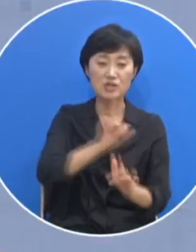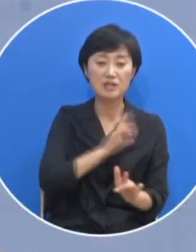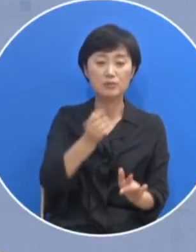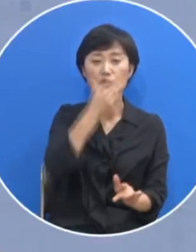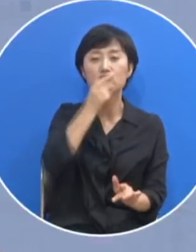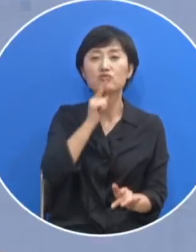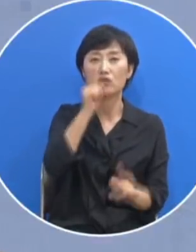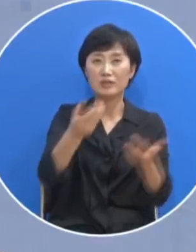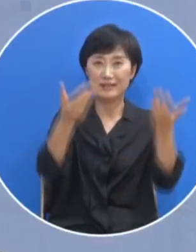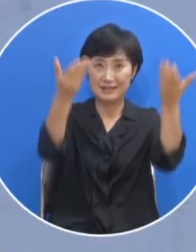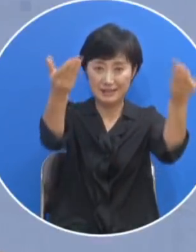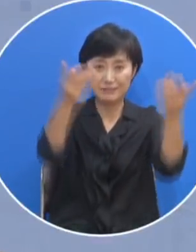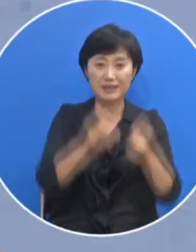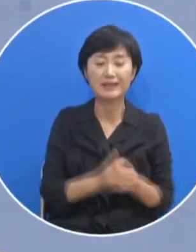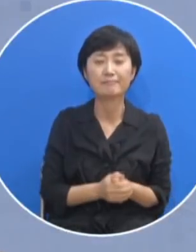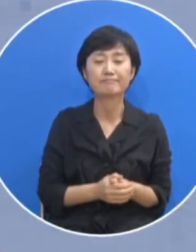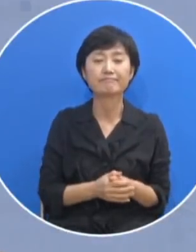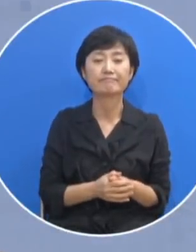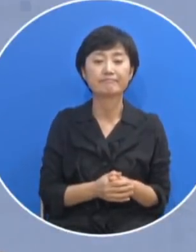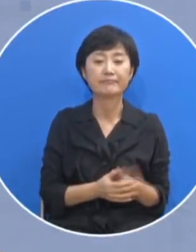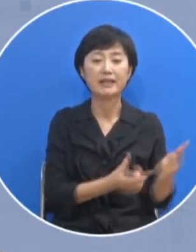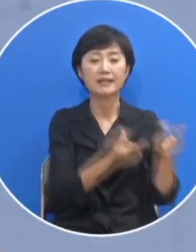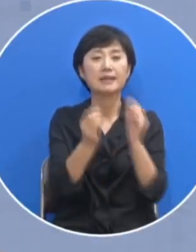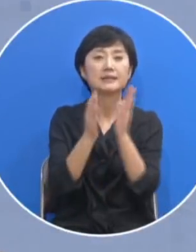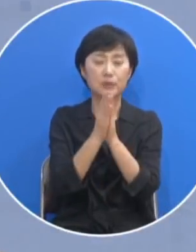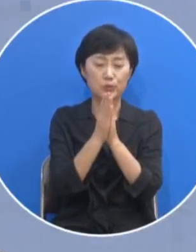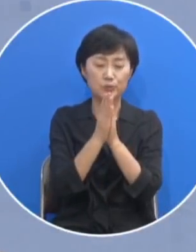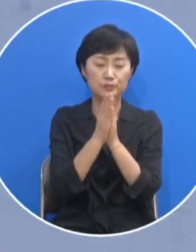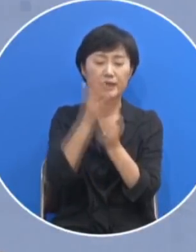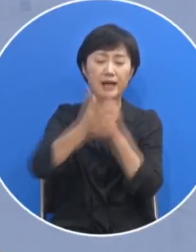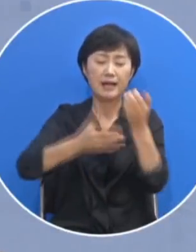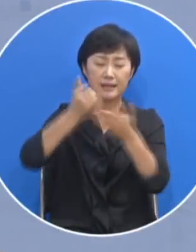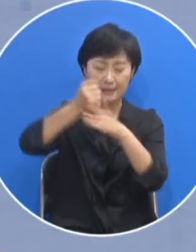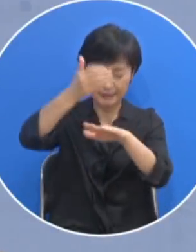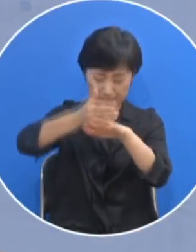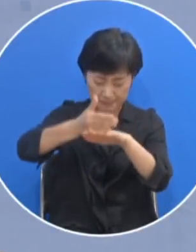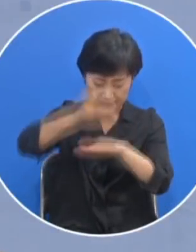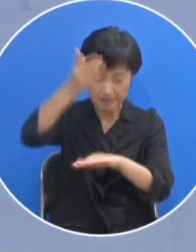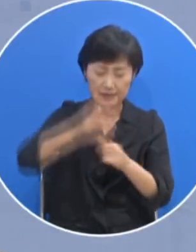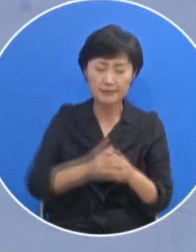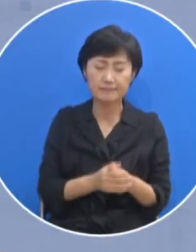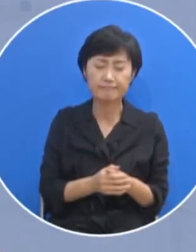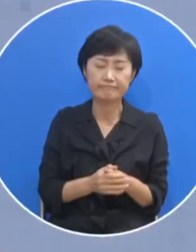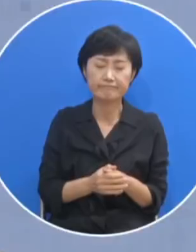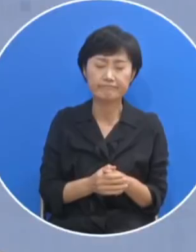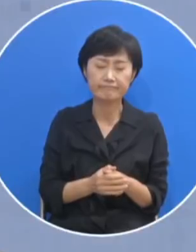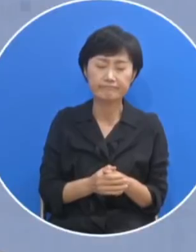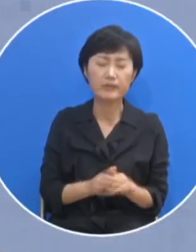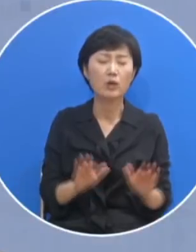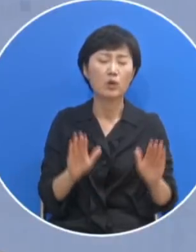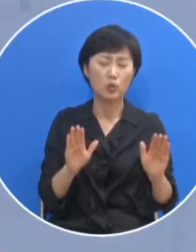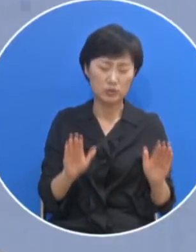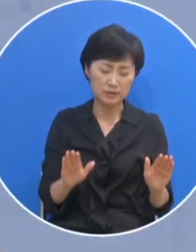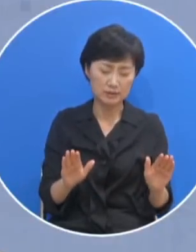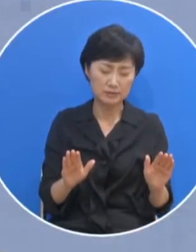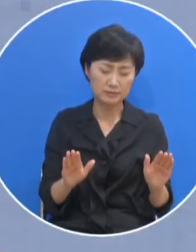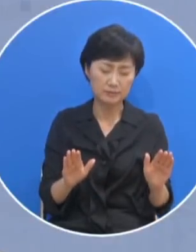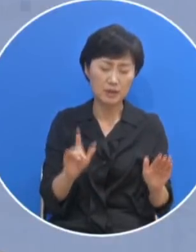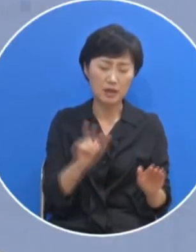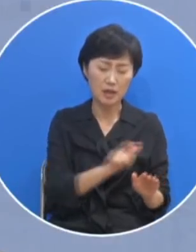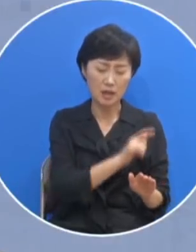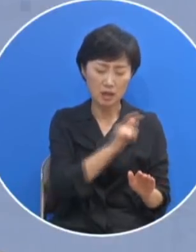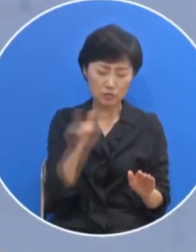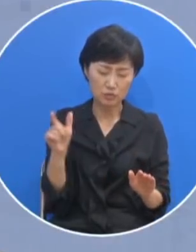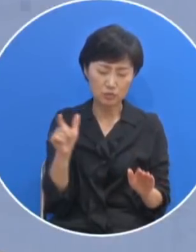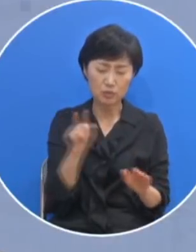아마씨는 음을 최소 카이스트 데이트 901 있었던게 더 이상의 써요 하나는 감사드립니다 라이딩 원 얼이 그 머리